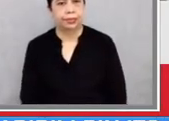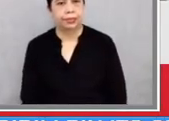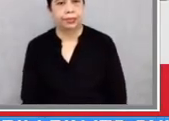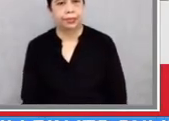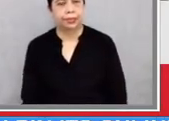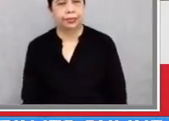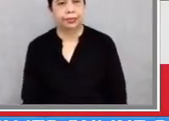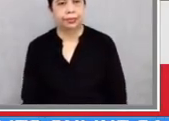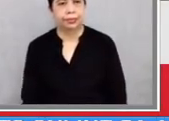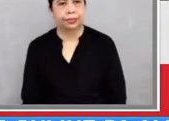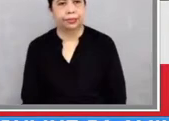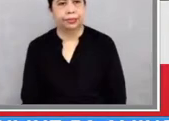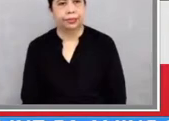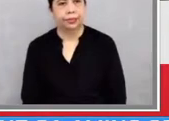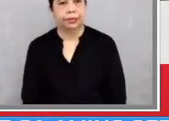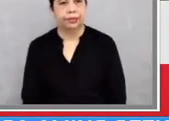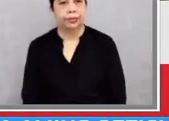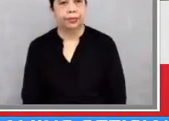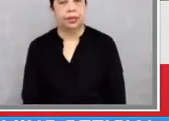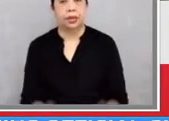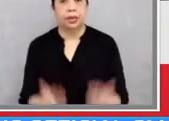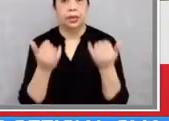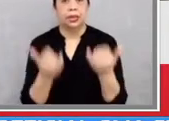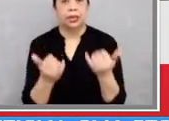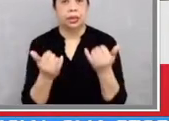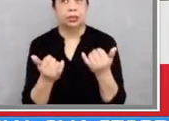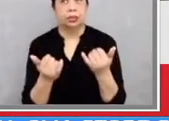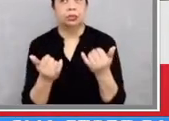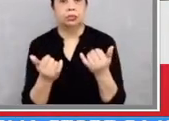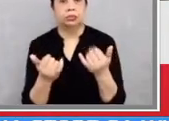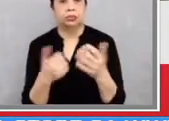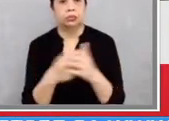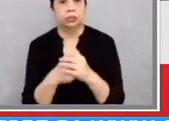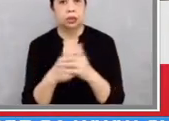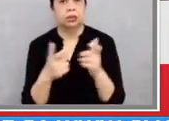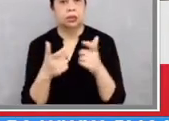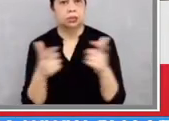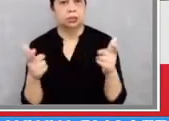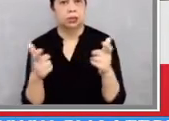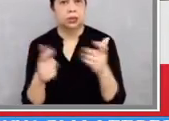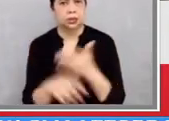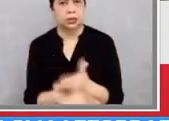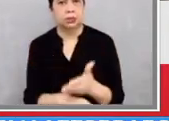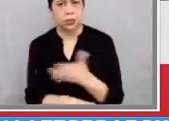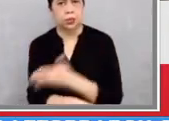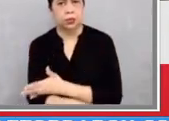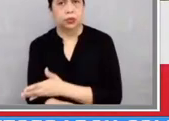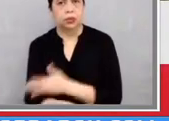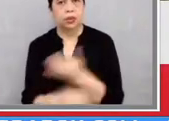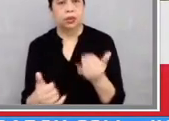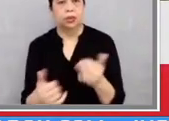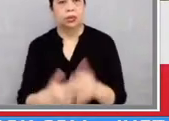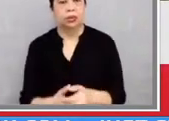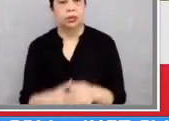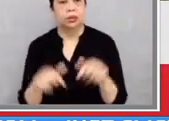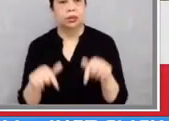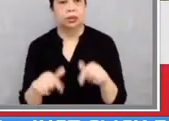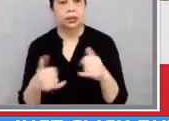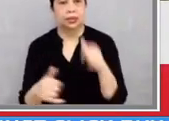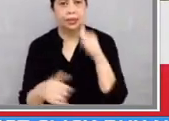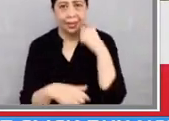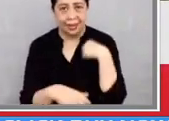Well, as of now, masasabi kong malaki na rin na yung improvement, ano? Nandito ka rin naman kahapon, di